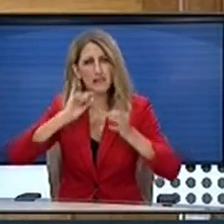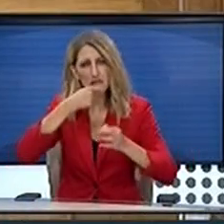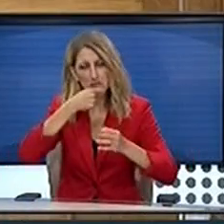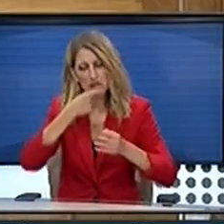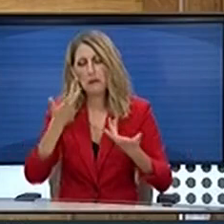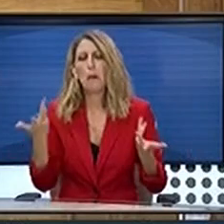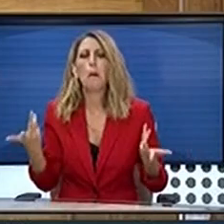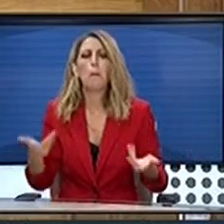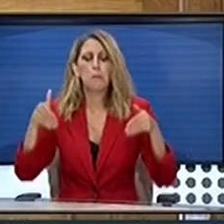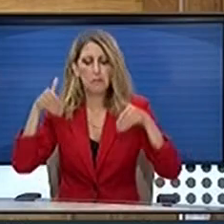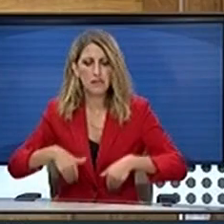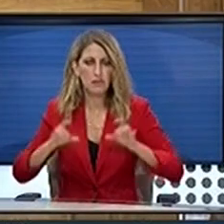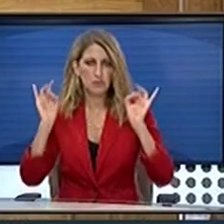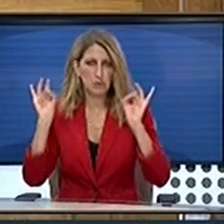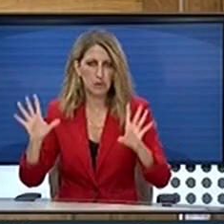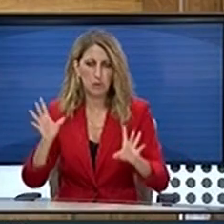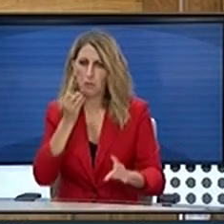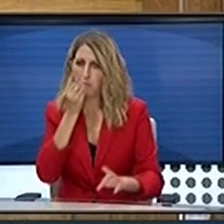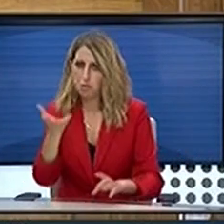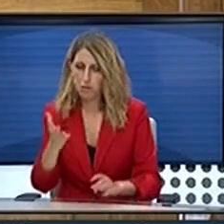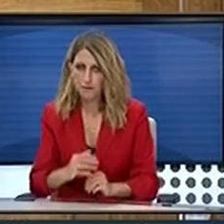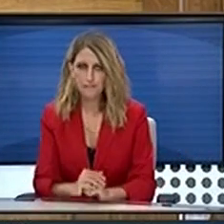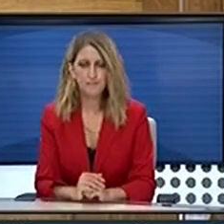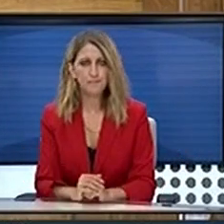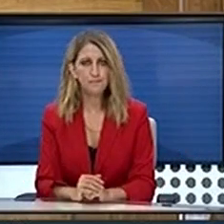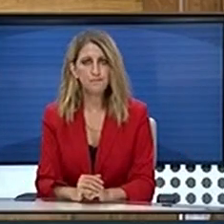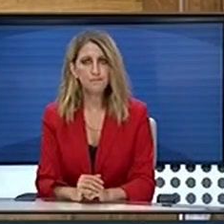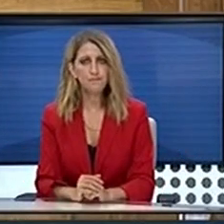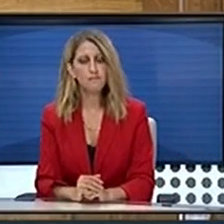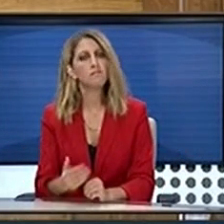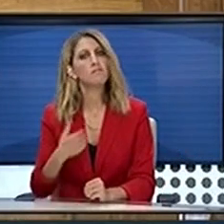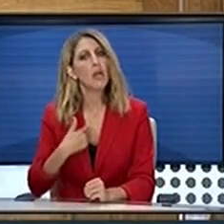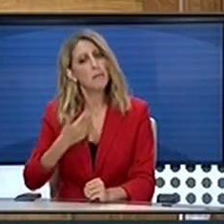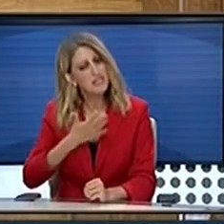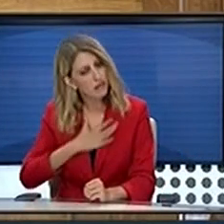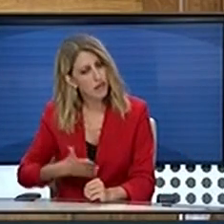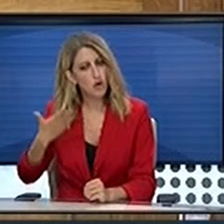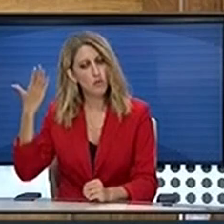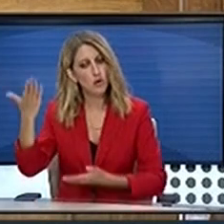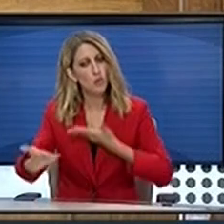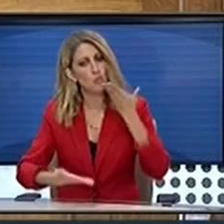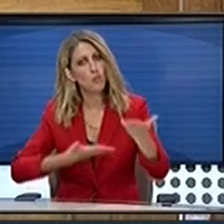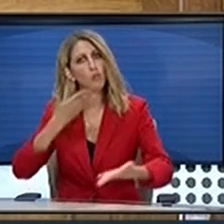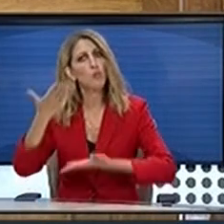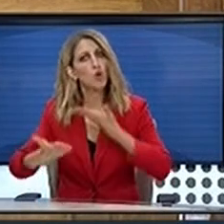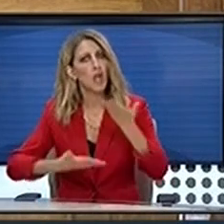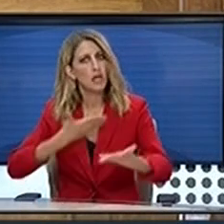το όποιο θετικό αποτύπωμα μπορεί να έχει για να καταθέσουμε προτάσεις για το μέλλον, είναι η